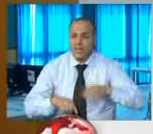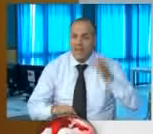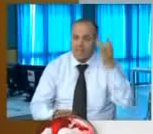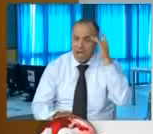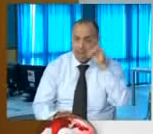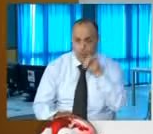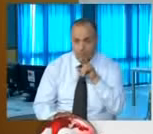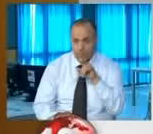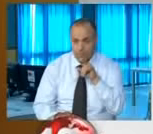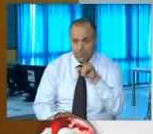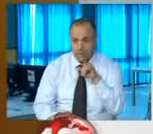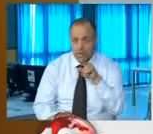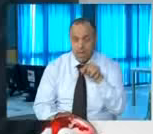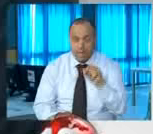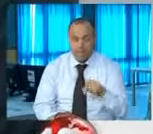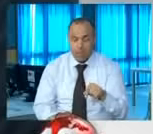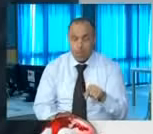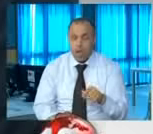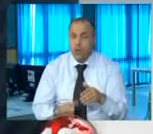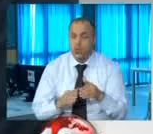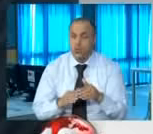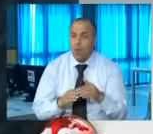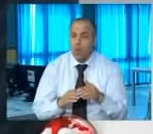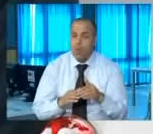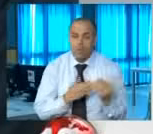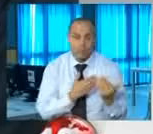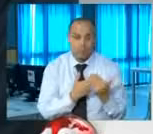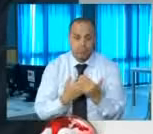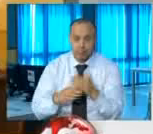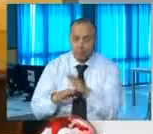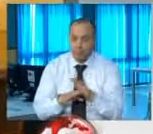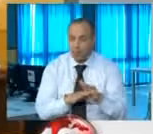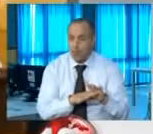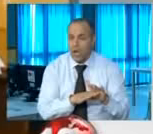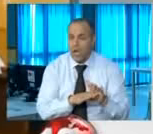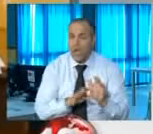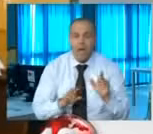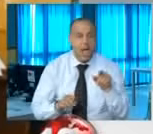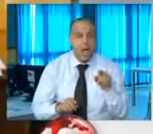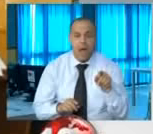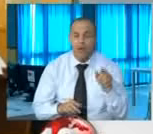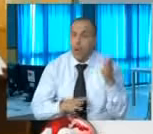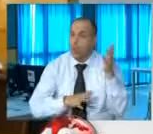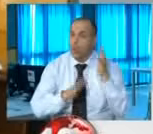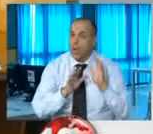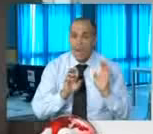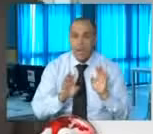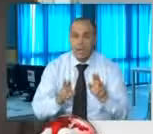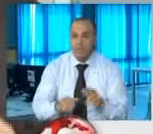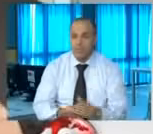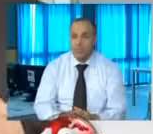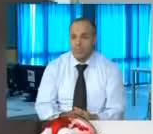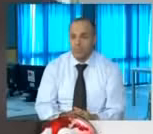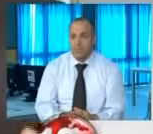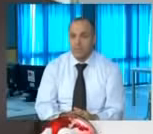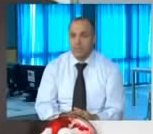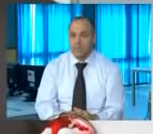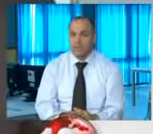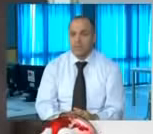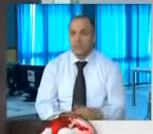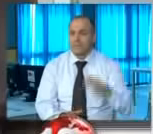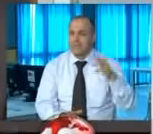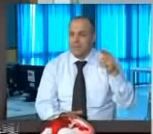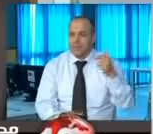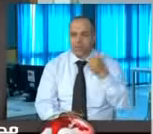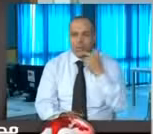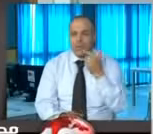الثقافية، فالوضعية تتطلب مزيد الإحاطة للتثمين والمحافظة على هذا التراث. نقائص لا تحصى ولا فعلا